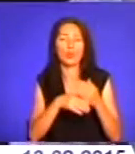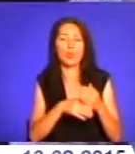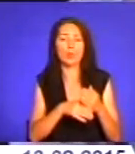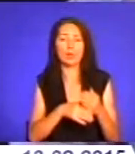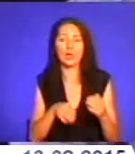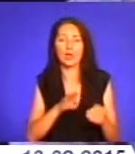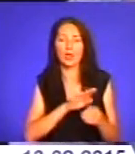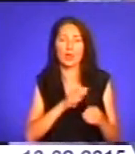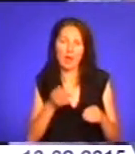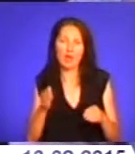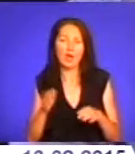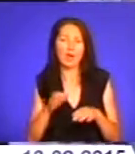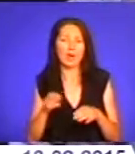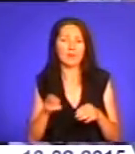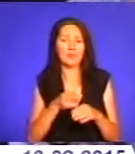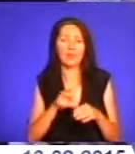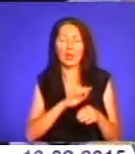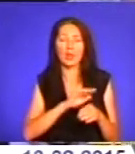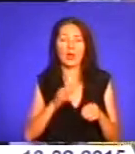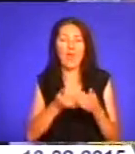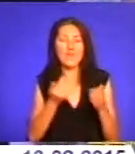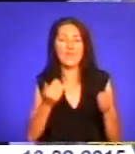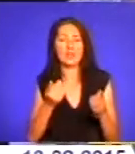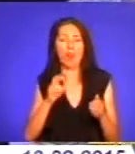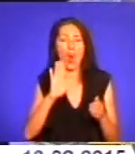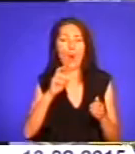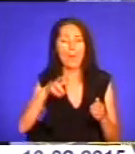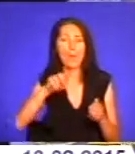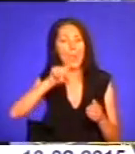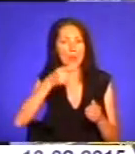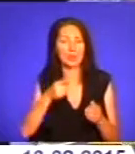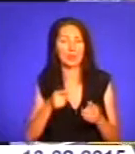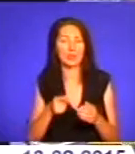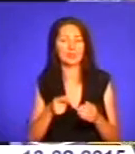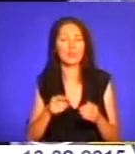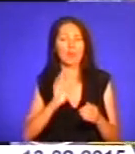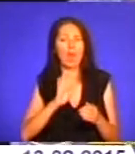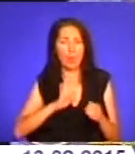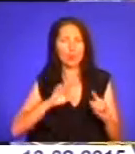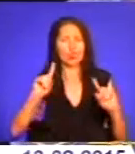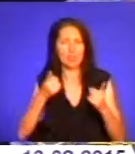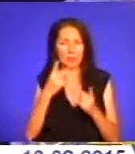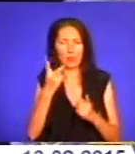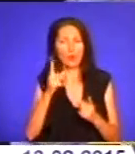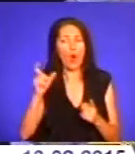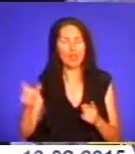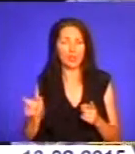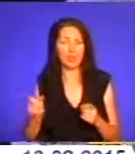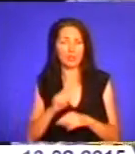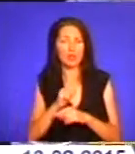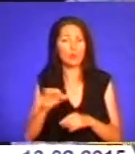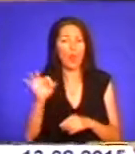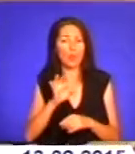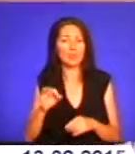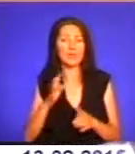Тернопільській області під час передачі неправомірної вигоди в сумі 1700 доларів США було затримано двох жителів Тернопільської